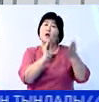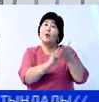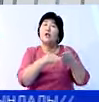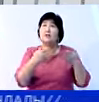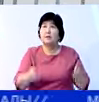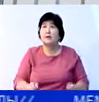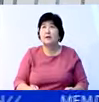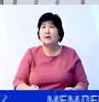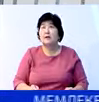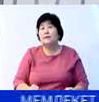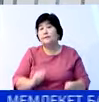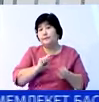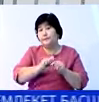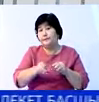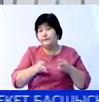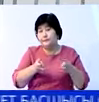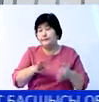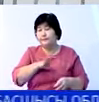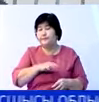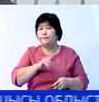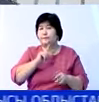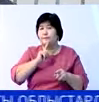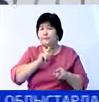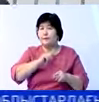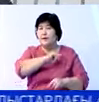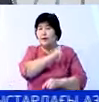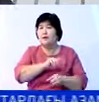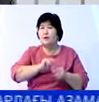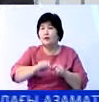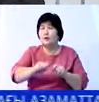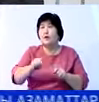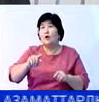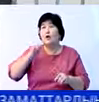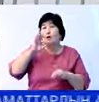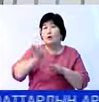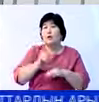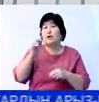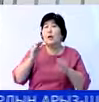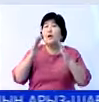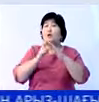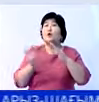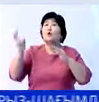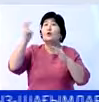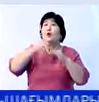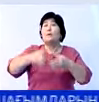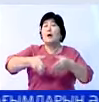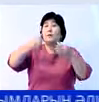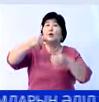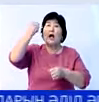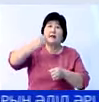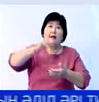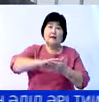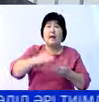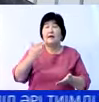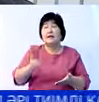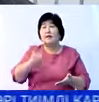берді. Пешкі кейде қатты тұтаған кезде жолдасым ана төбеге шығып, моржаға тазылай. Егер